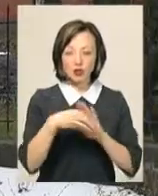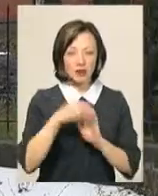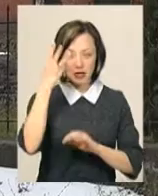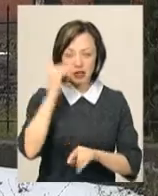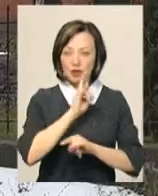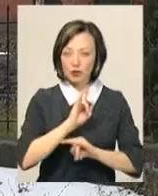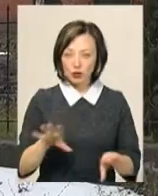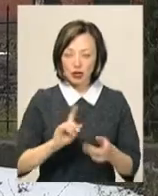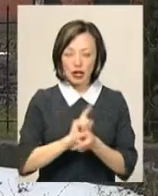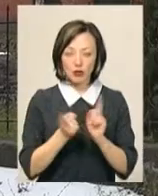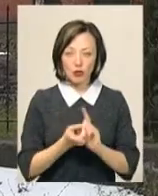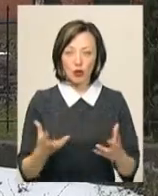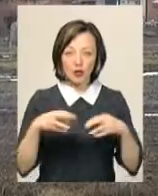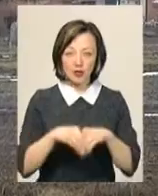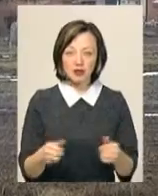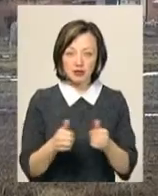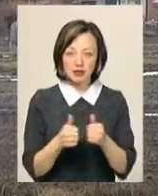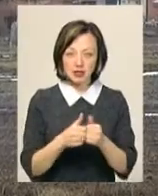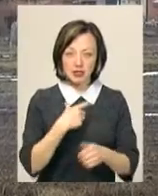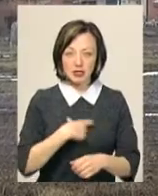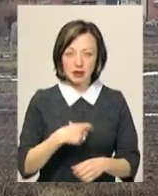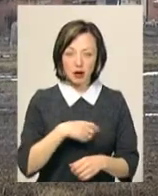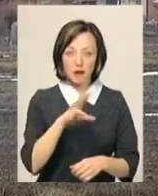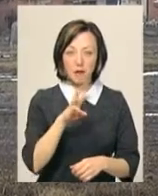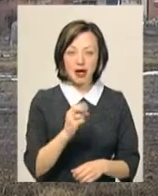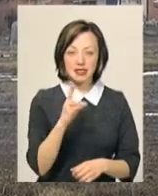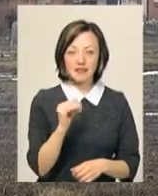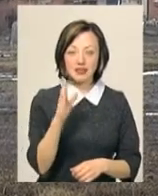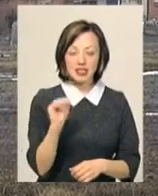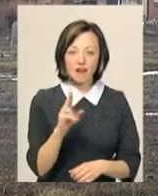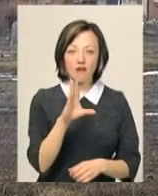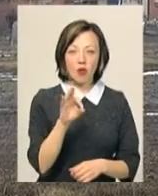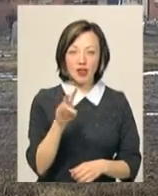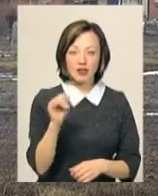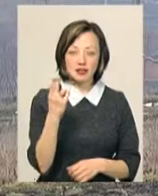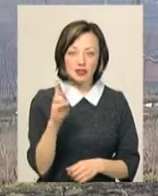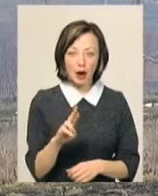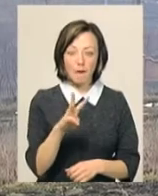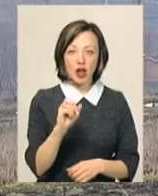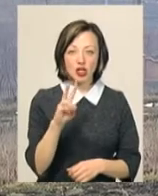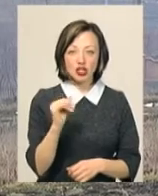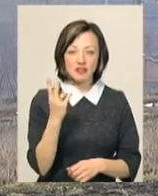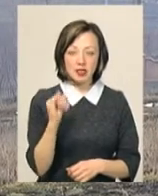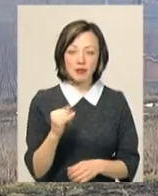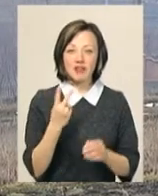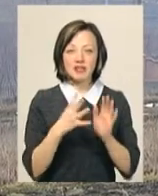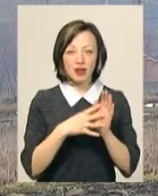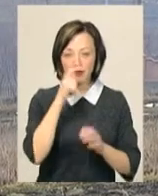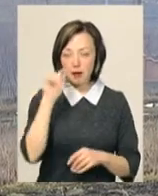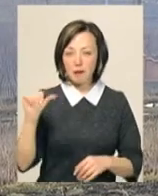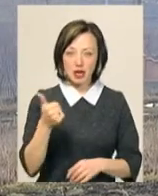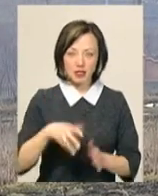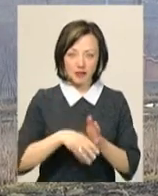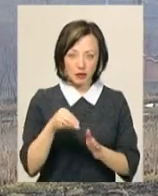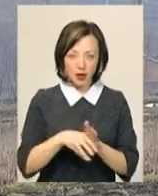не будуть. Натомість об'єднали навколо себе Мацьківці, Волицю і Малашівці. 29 квітня тут відбудуться перші вибори. Щодо